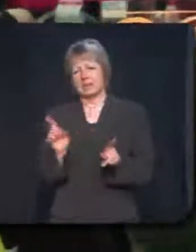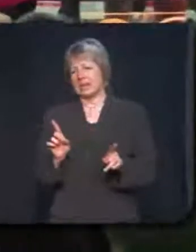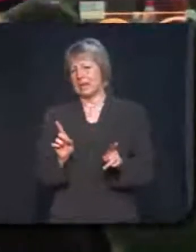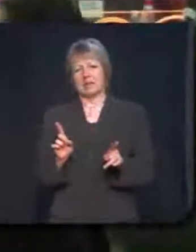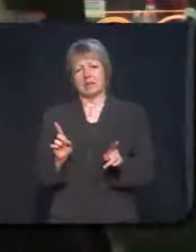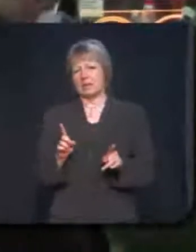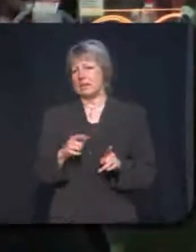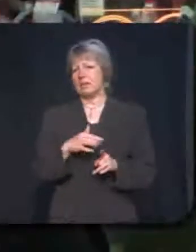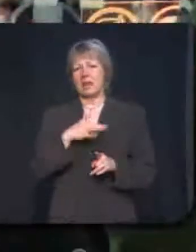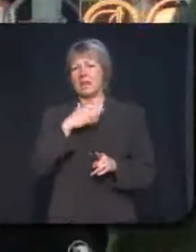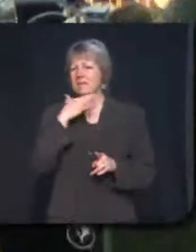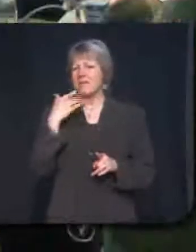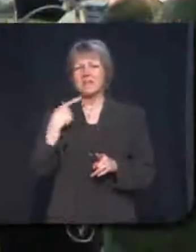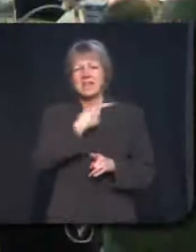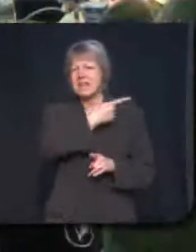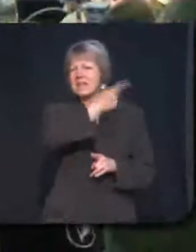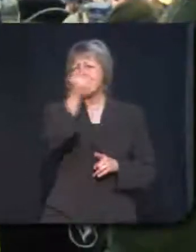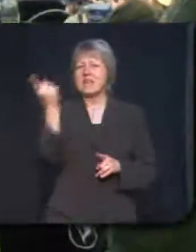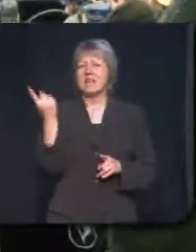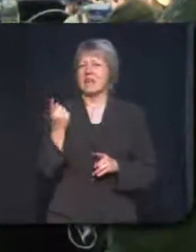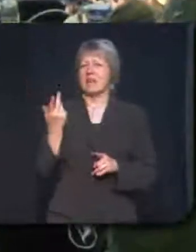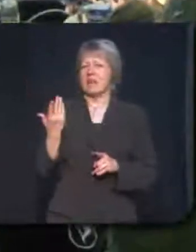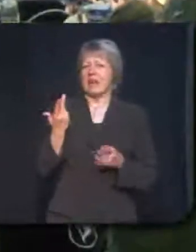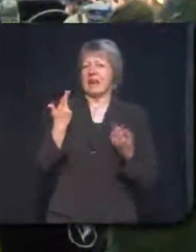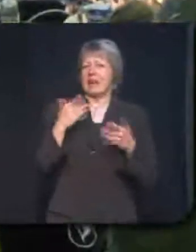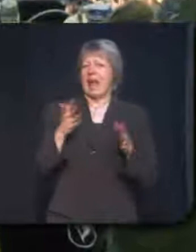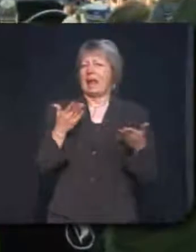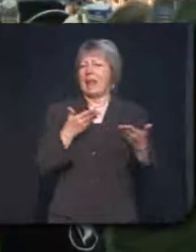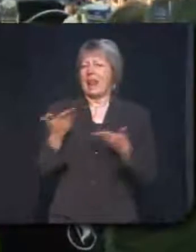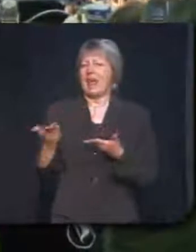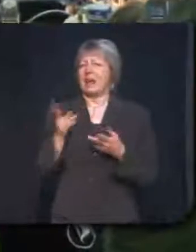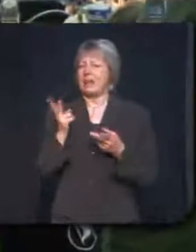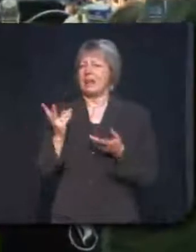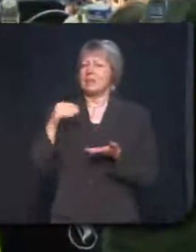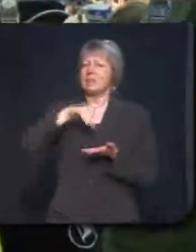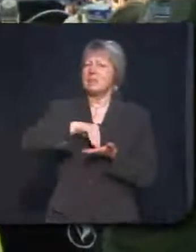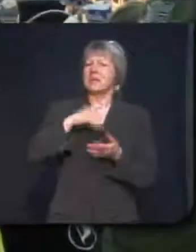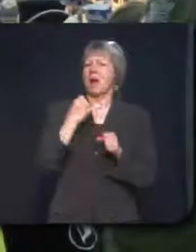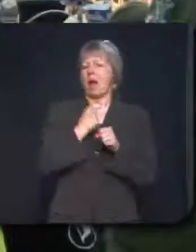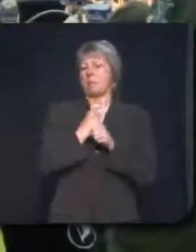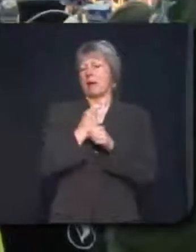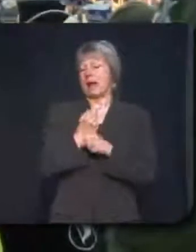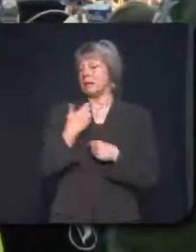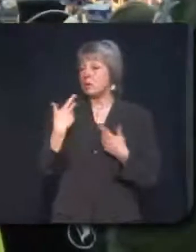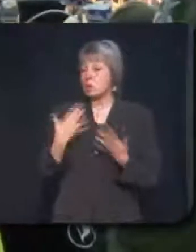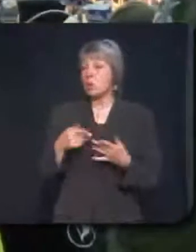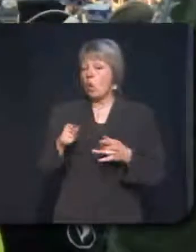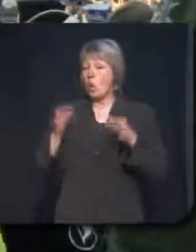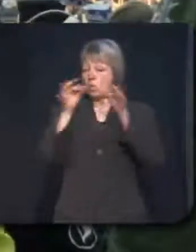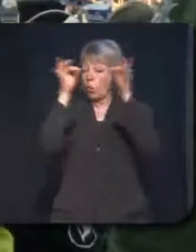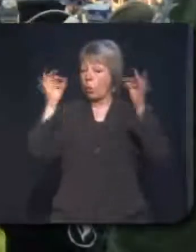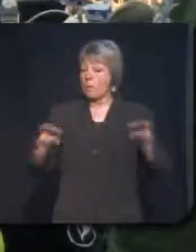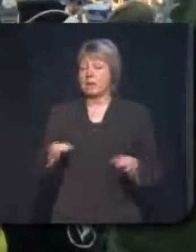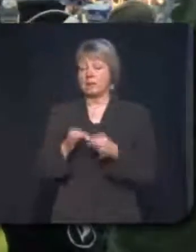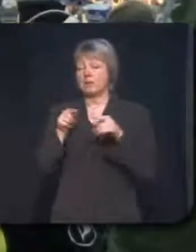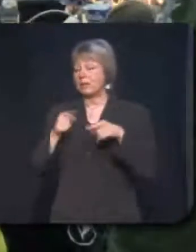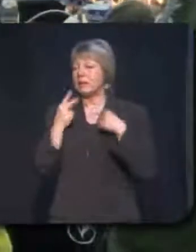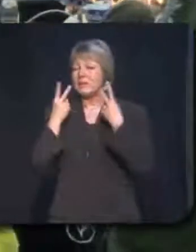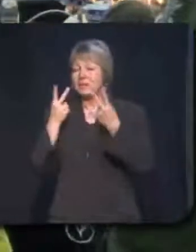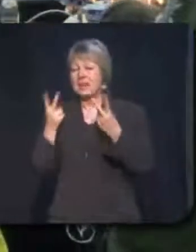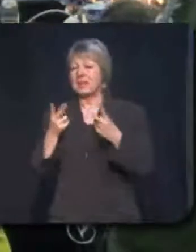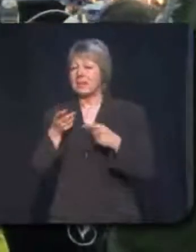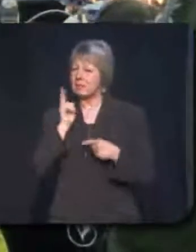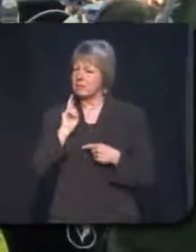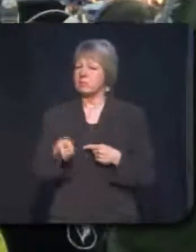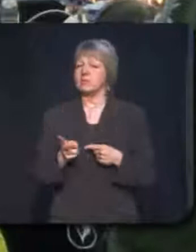nicht wirklich die Gelegenheit daran mitzuarbeiten und gerade bei so einem Dokument ist es sehr wichtig dass auch über einen längeren Zeitraum die